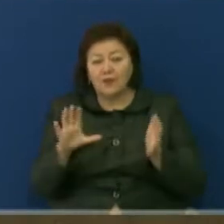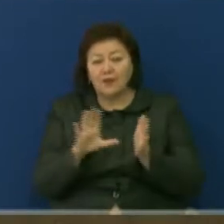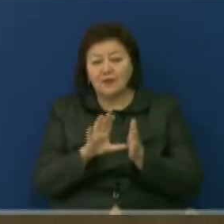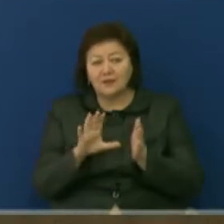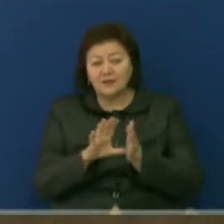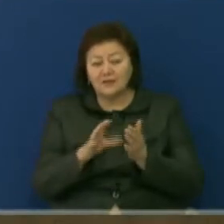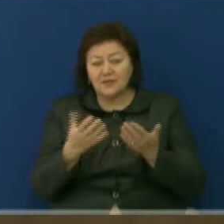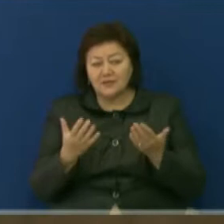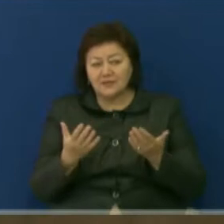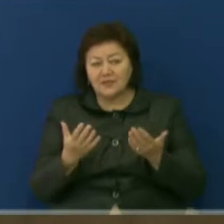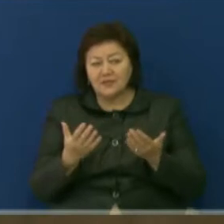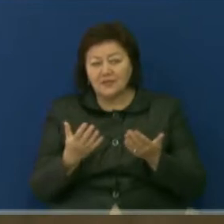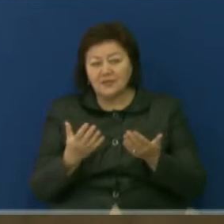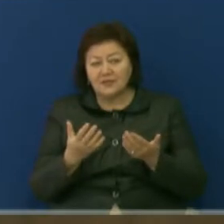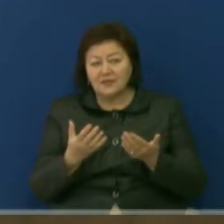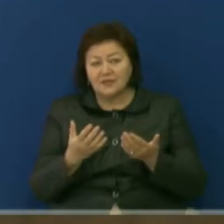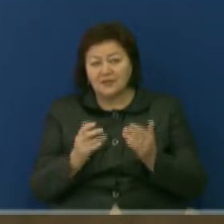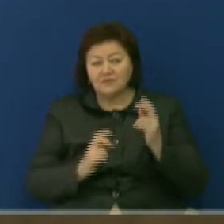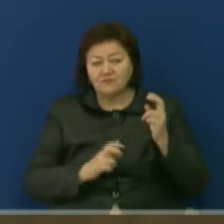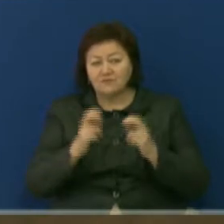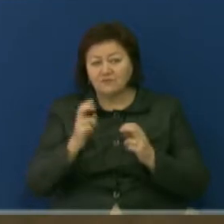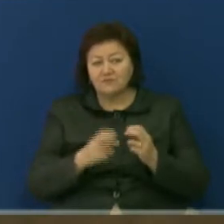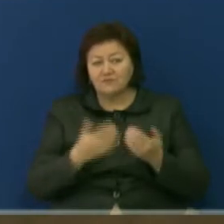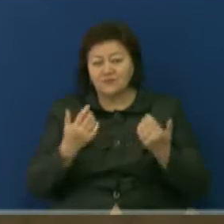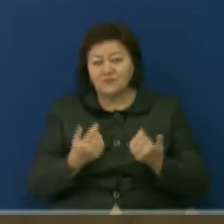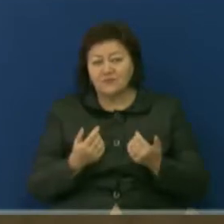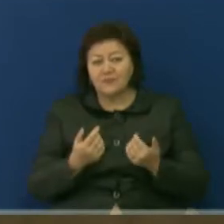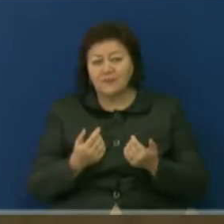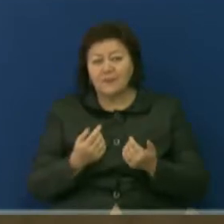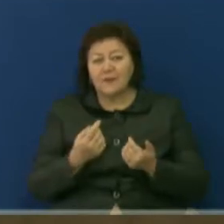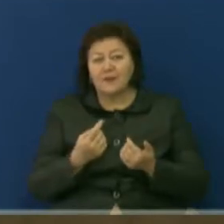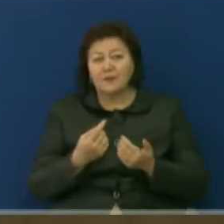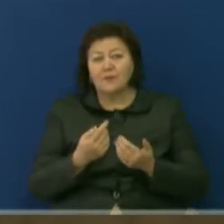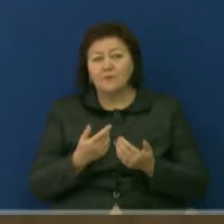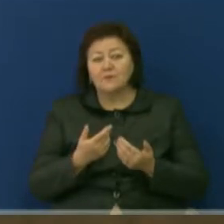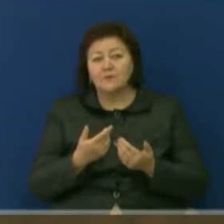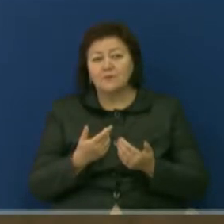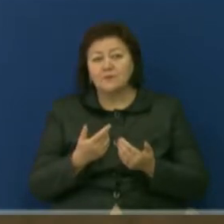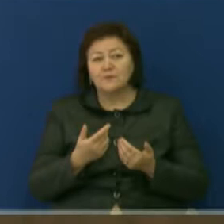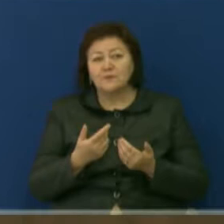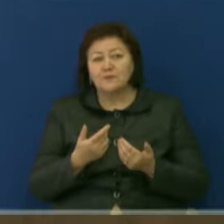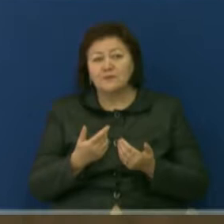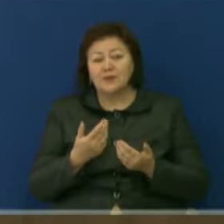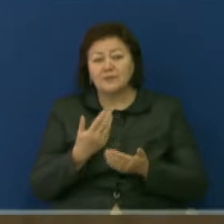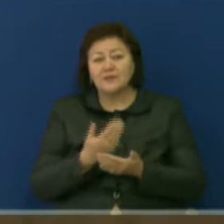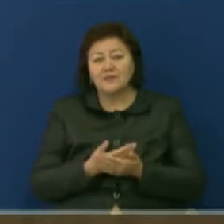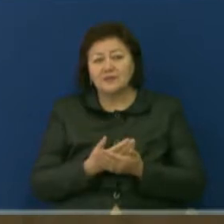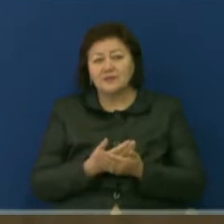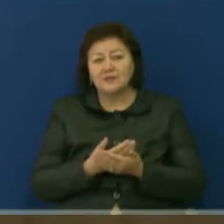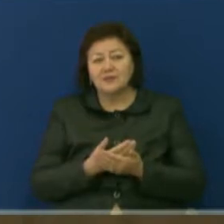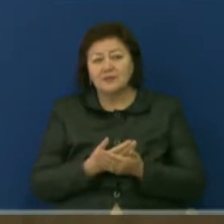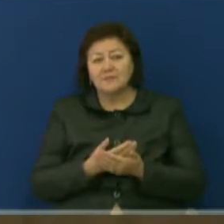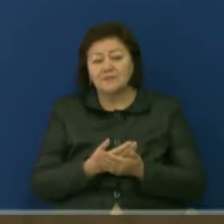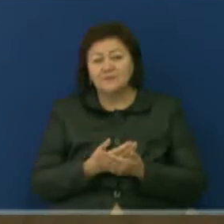Жылу коммун энергода жылу энергиясының өндірістік қабілеті жылына 1,5 миллион гигакалорияны құрайды. Оның ішінде жүзеге асыру қуаттылығының